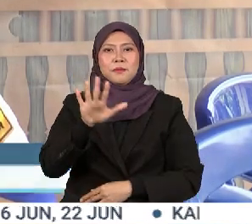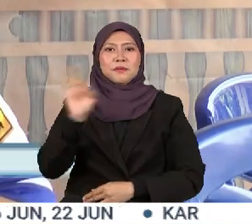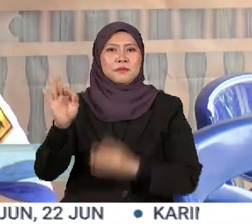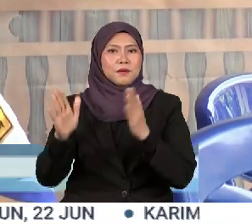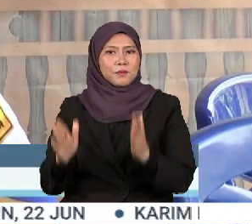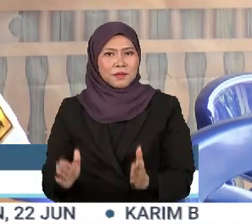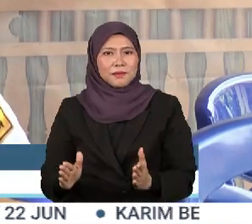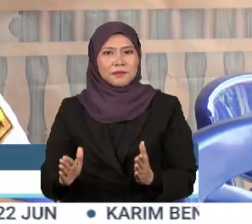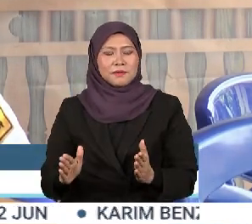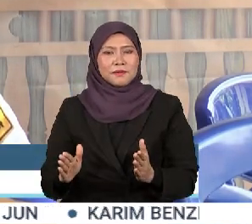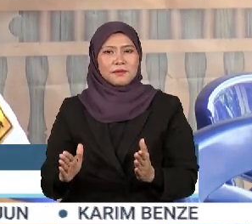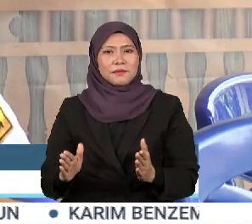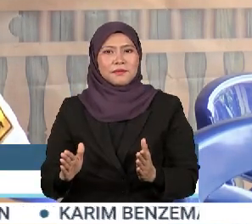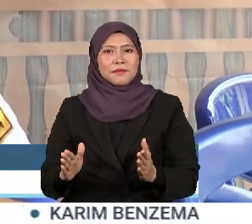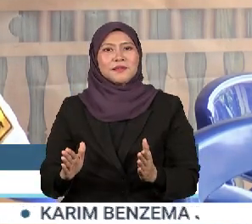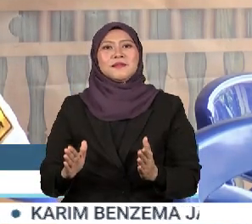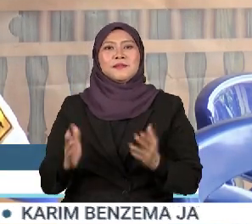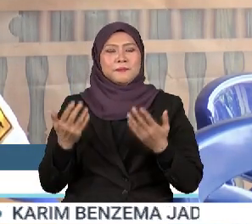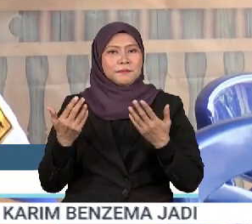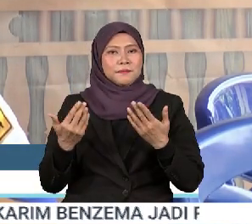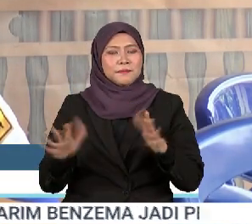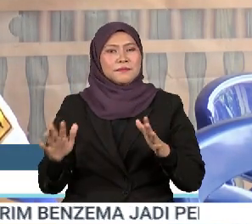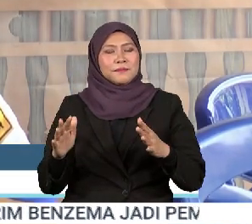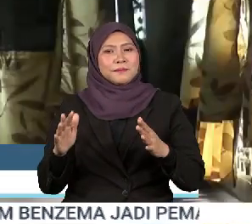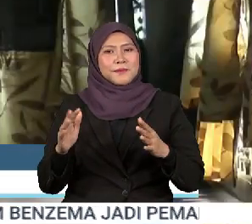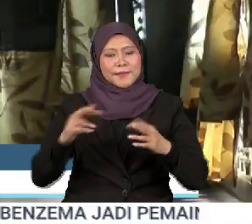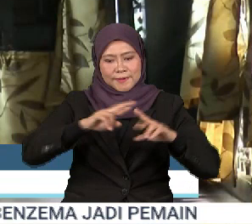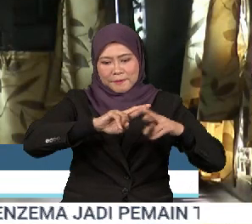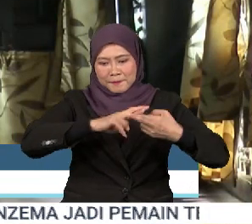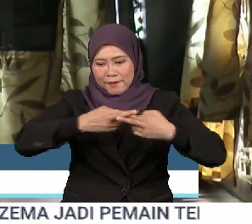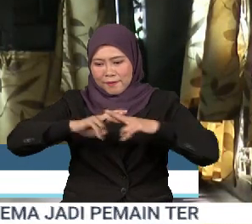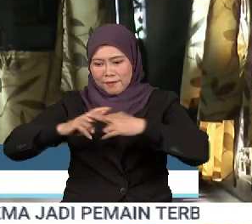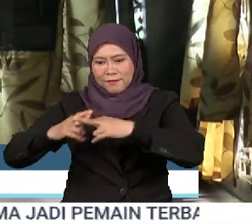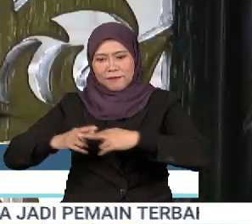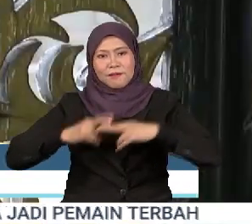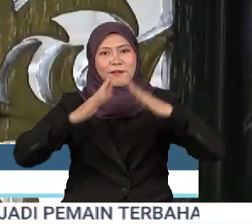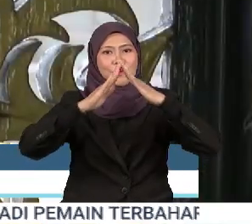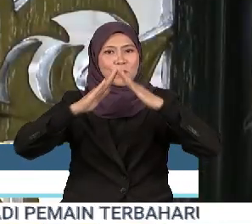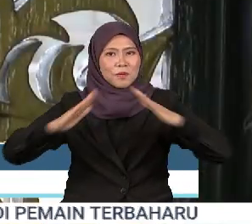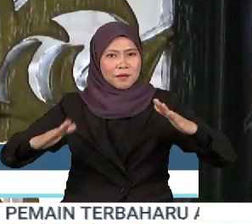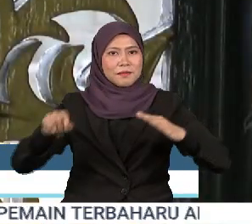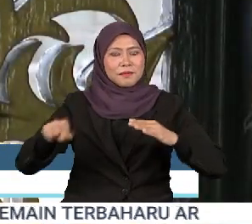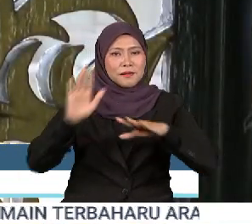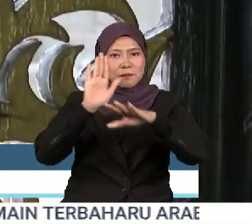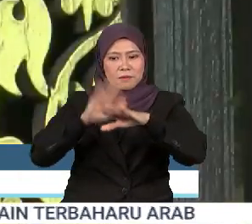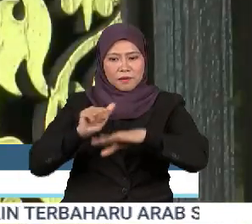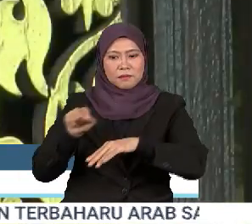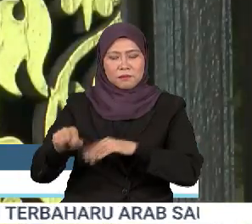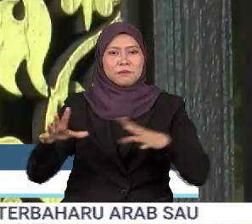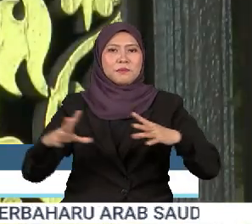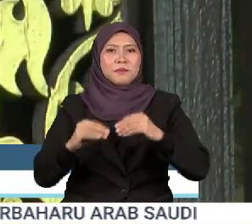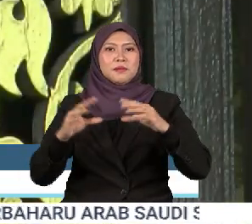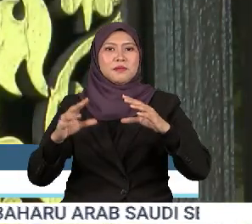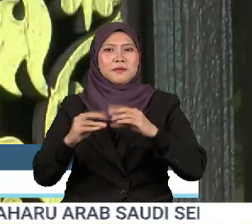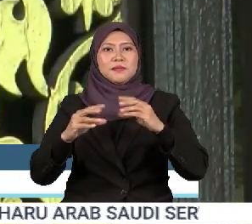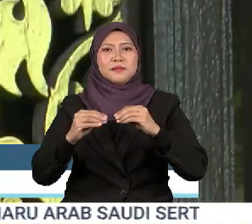orang yang telah kita baik pulih, mahu mereka untuk kita panggil dan kita bermesyuarat